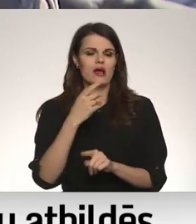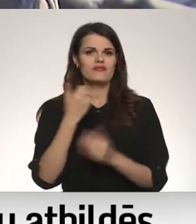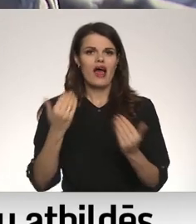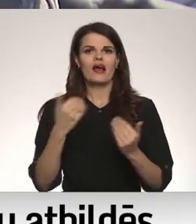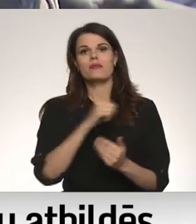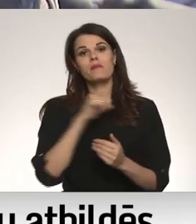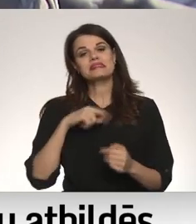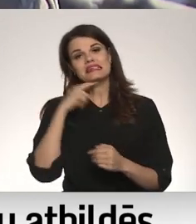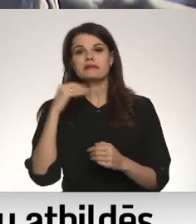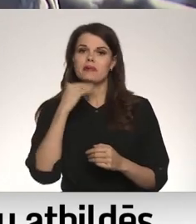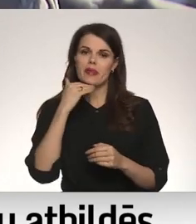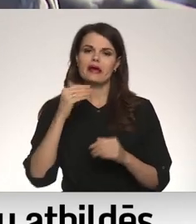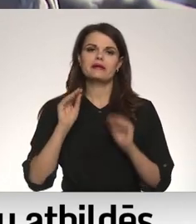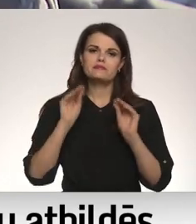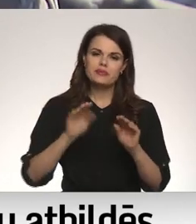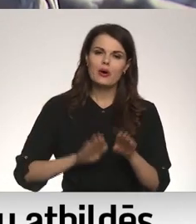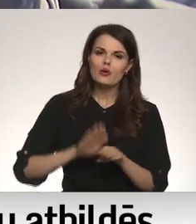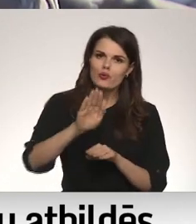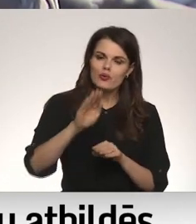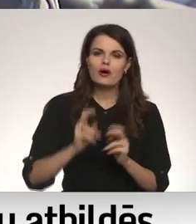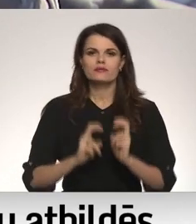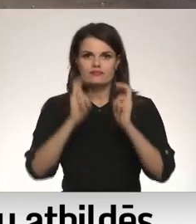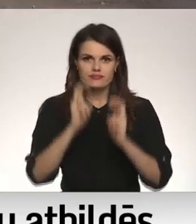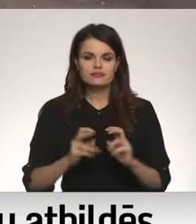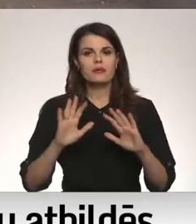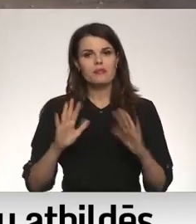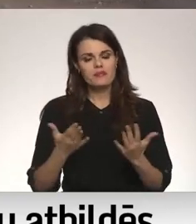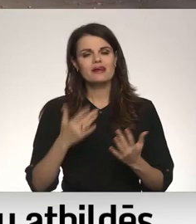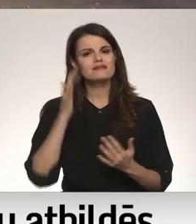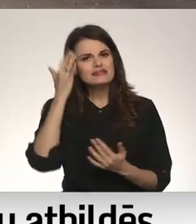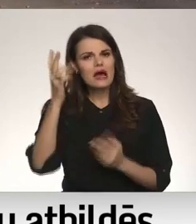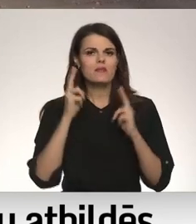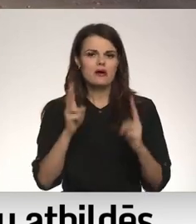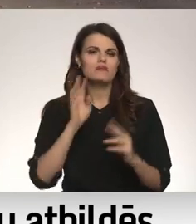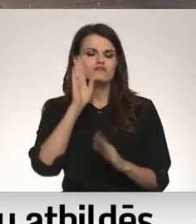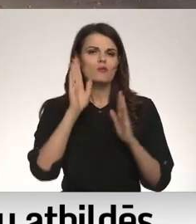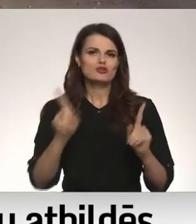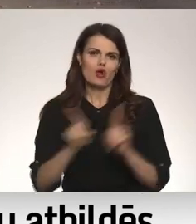brīvprātīga iniciatīva, ko var finansiāli atļauties, bet obligāta prasība visiem.